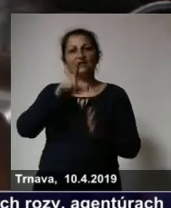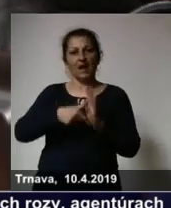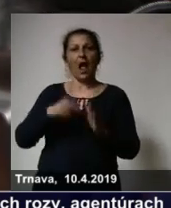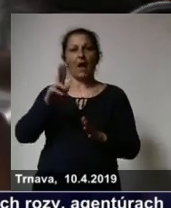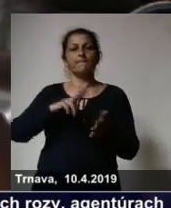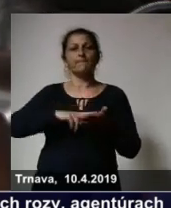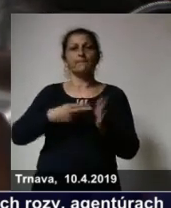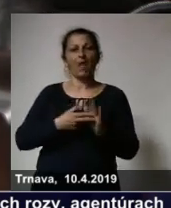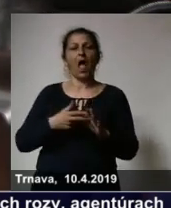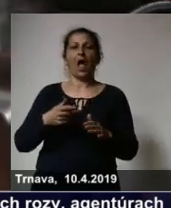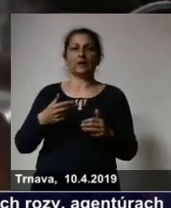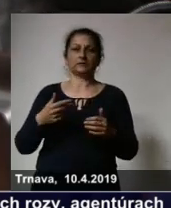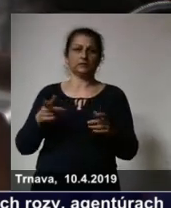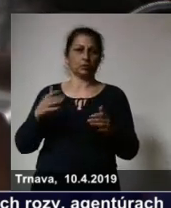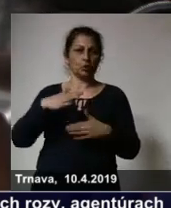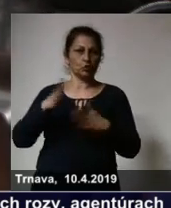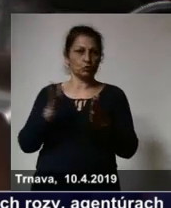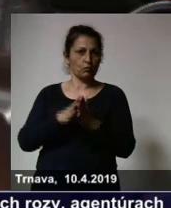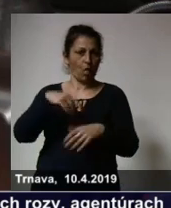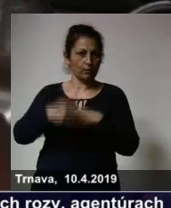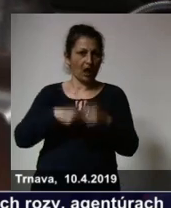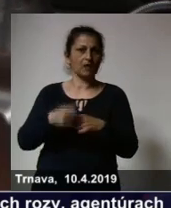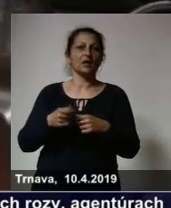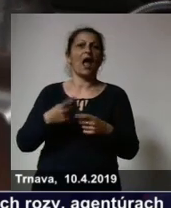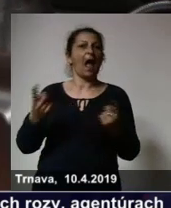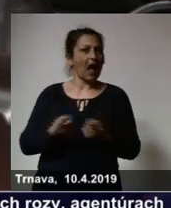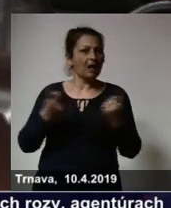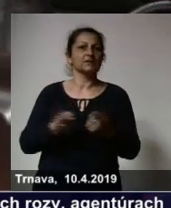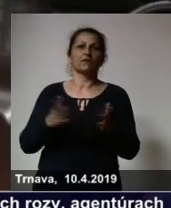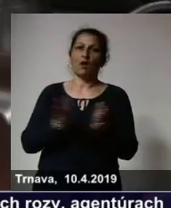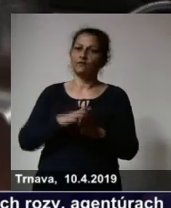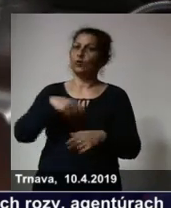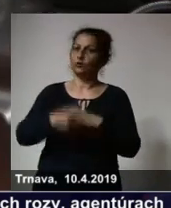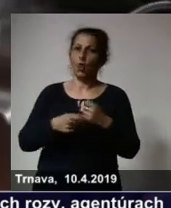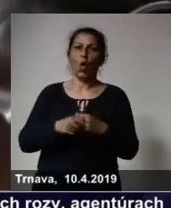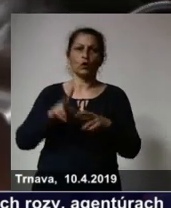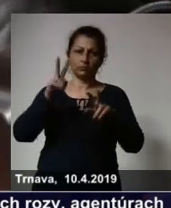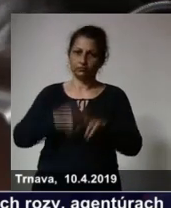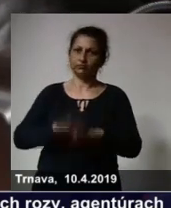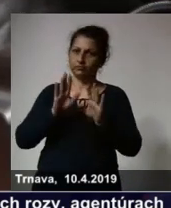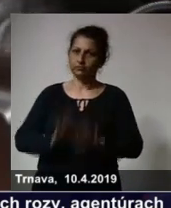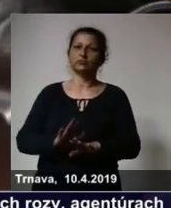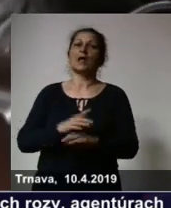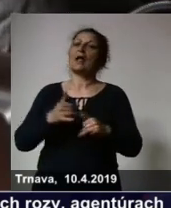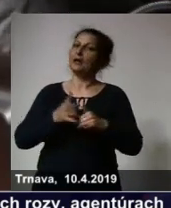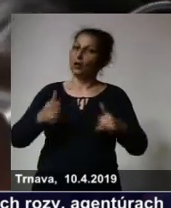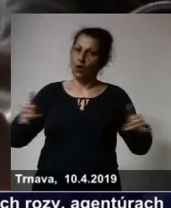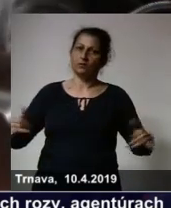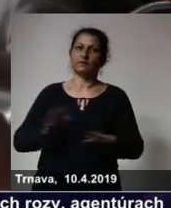súčasnosti spolupracovať a s tými, s ktorými spolupracuje, aktívne aj spoluprácu zachovať a naďalej rozvíjať.